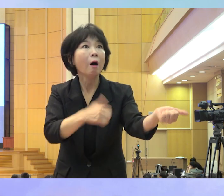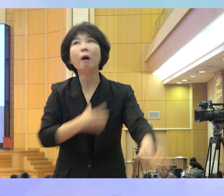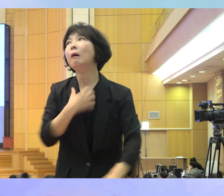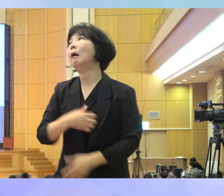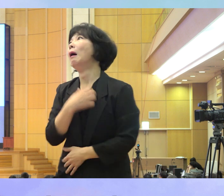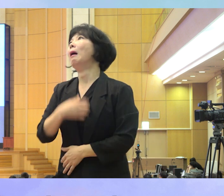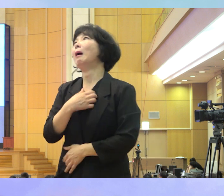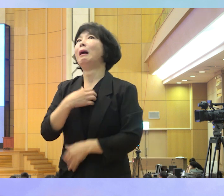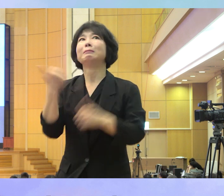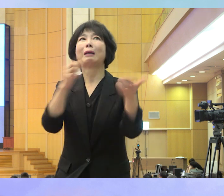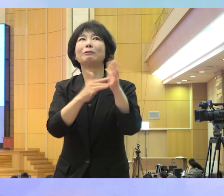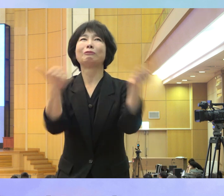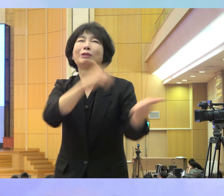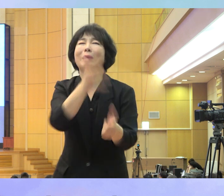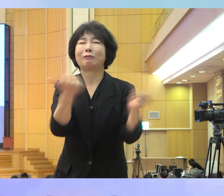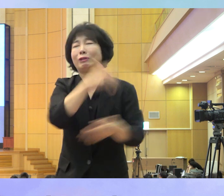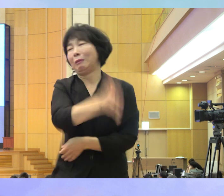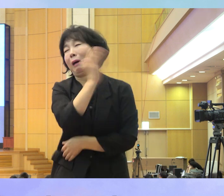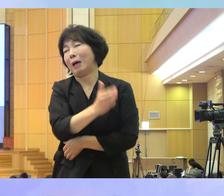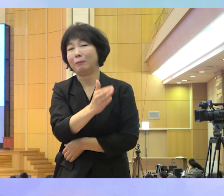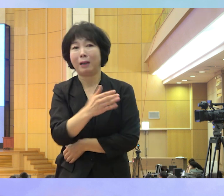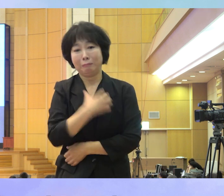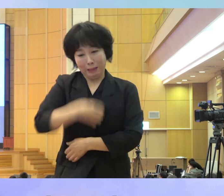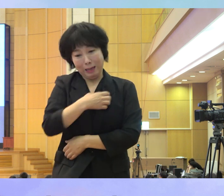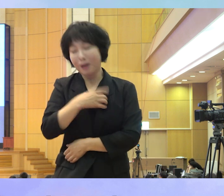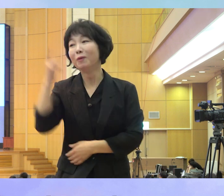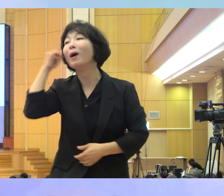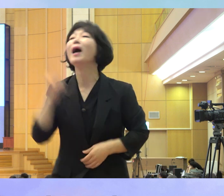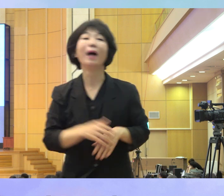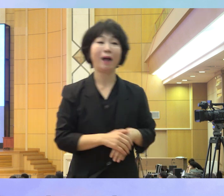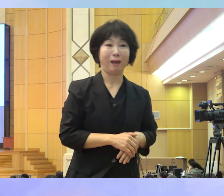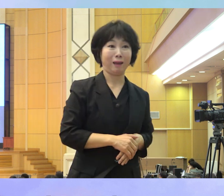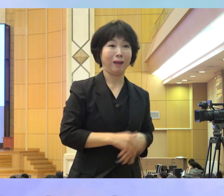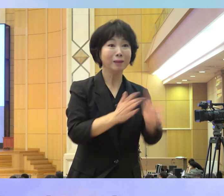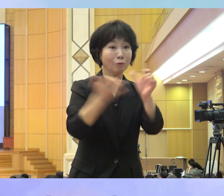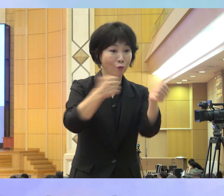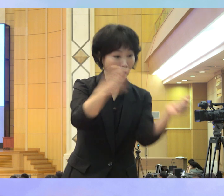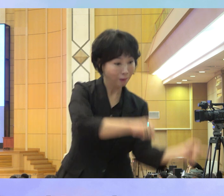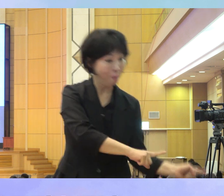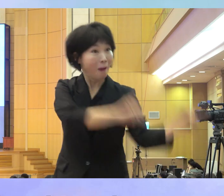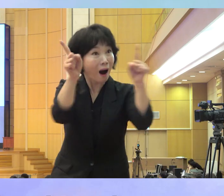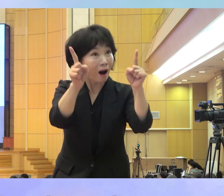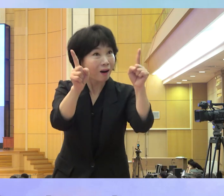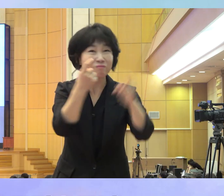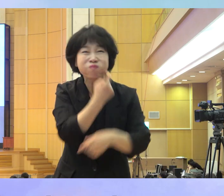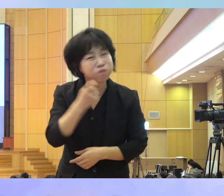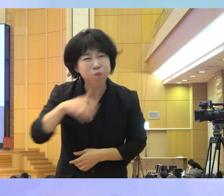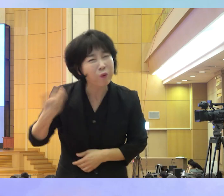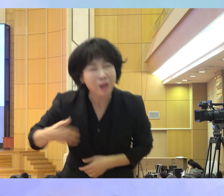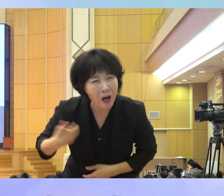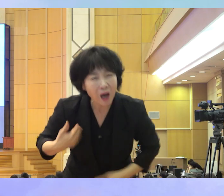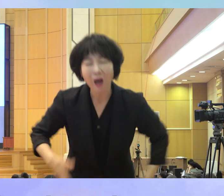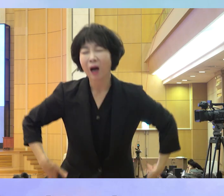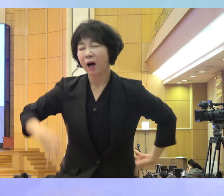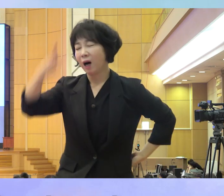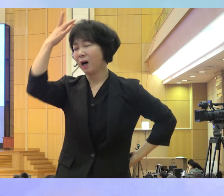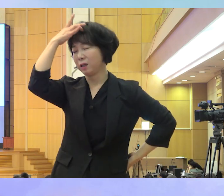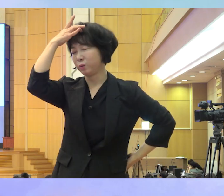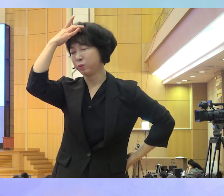영적인 예수님 십자가에 죽었다가 살아난다고 하는 그 말씀을 깨닫지